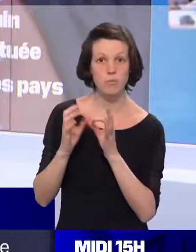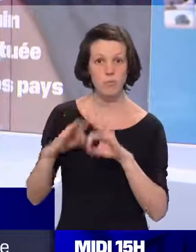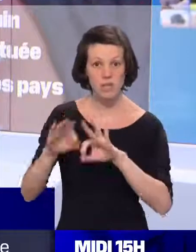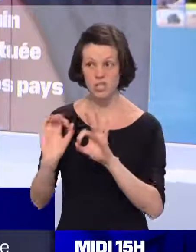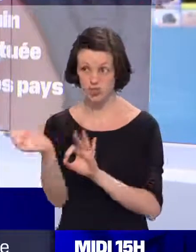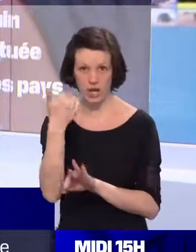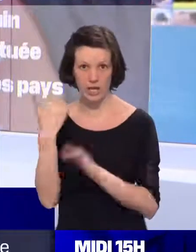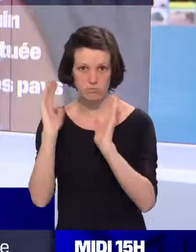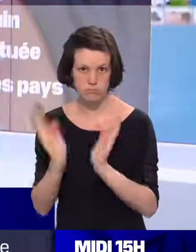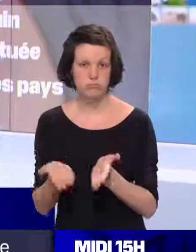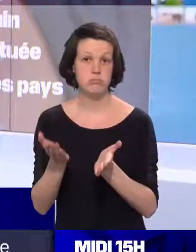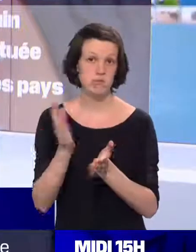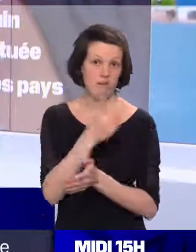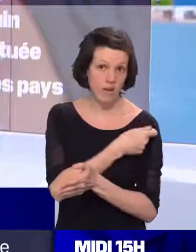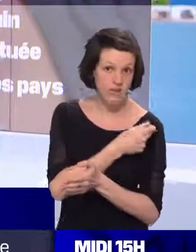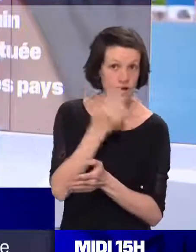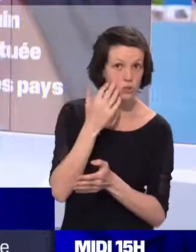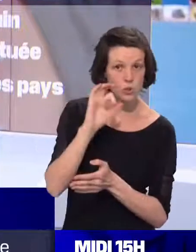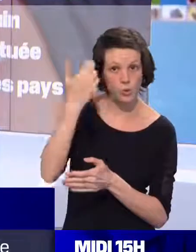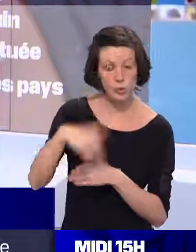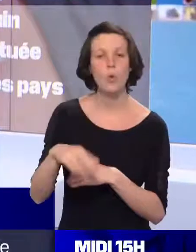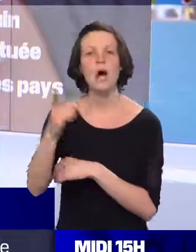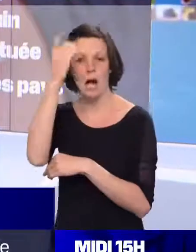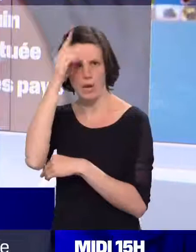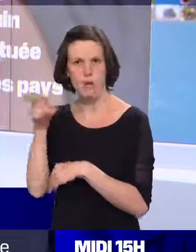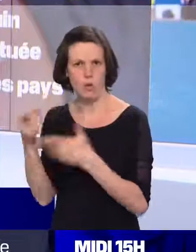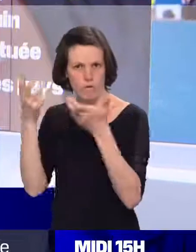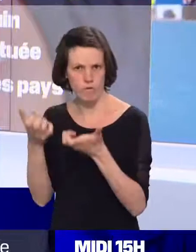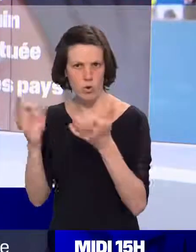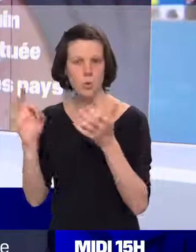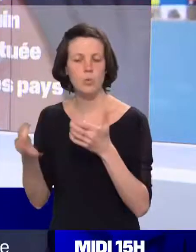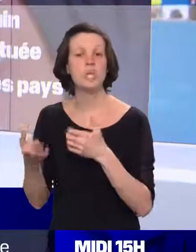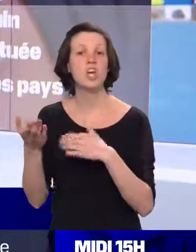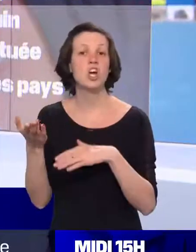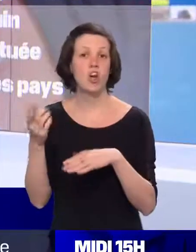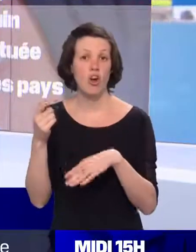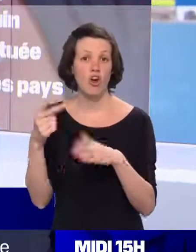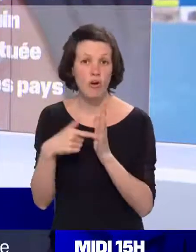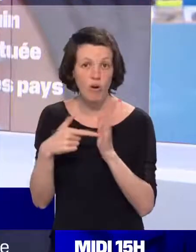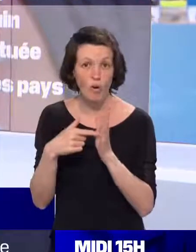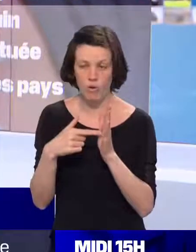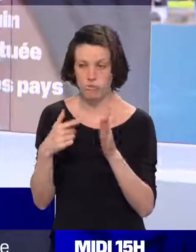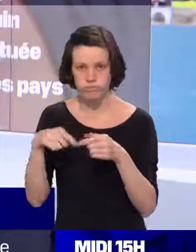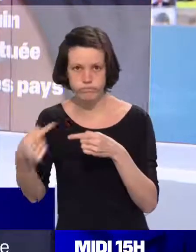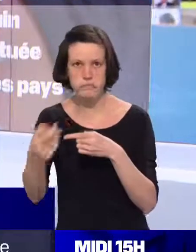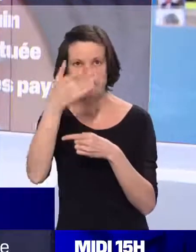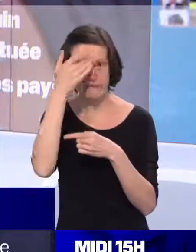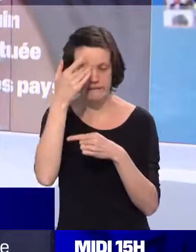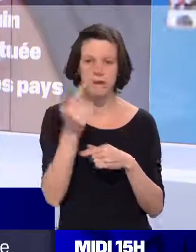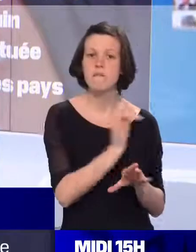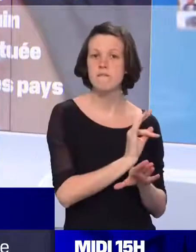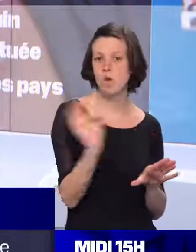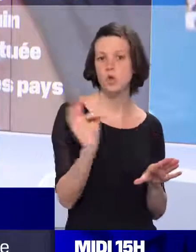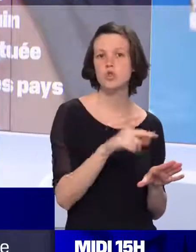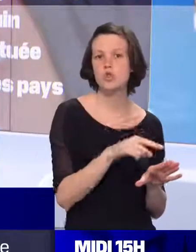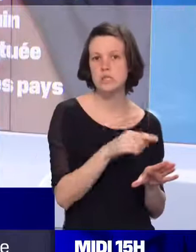ou pas les adolescents. L'Allemagne l'envisage. Au plus tard, pendant les vacances d'été, la France, en revanche, auprès d'Olivier Véran, eh bien, on déclare qu'il